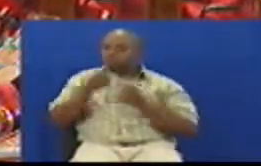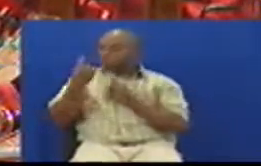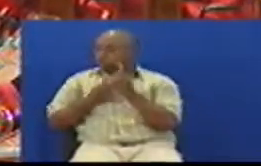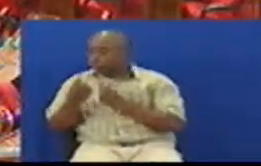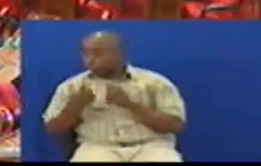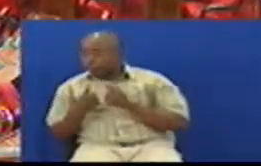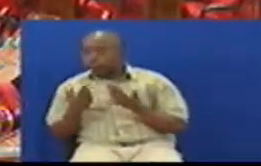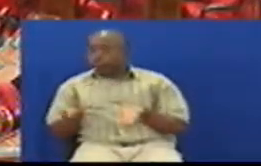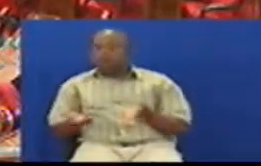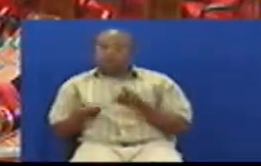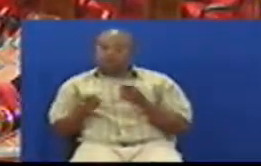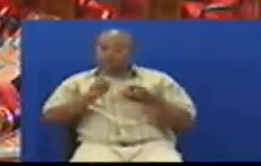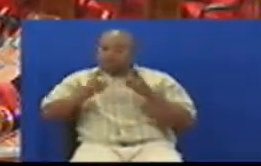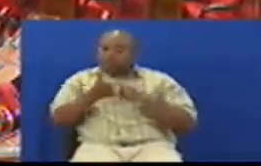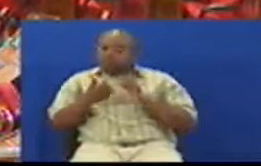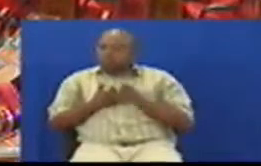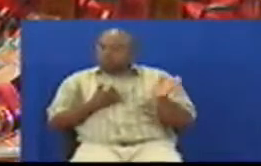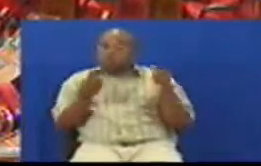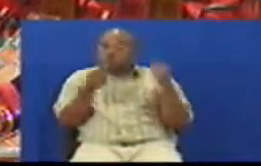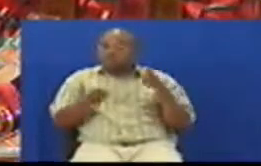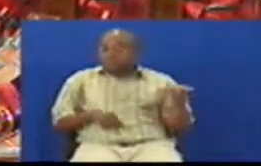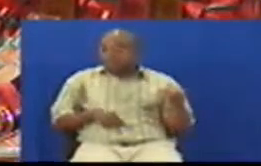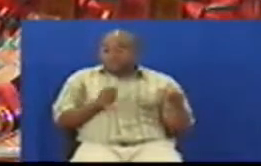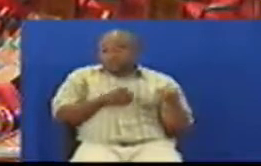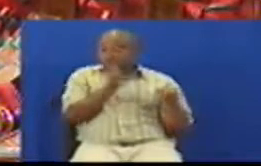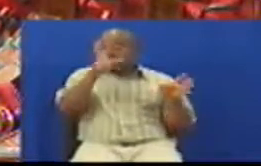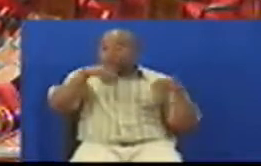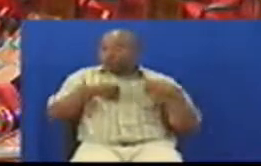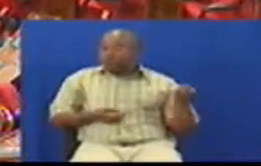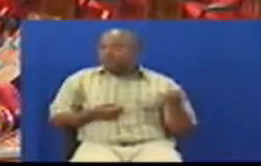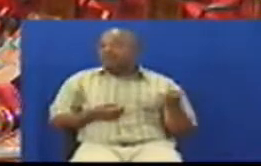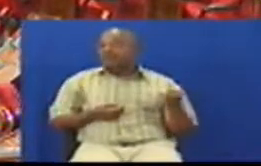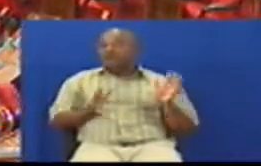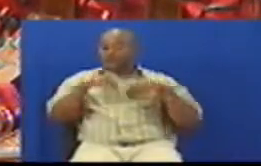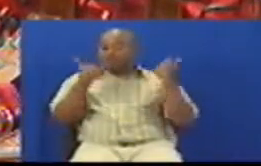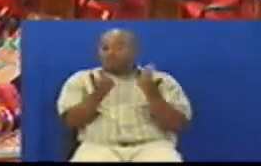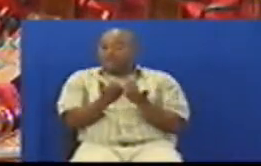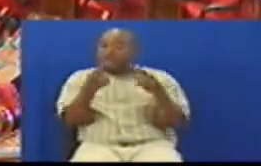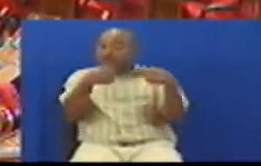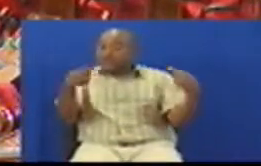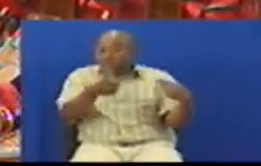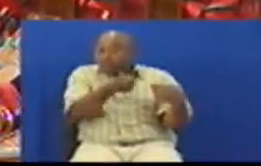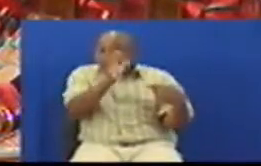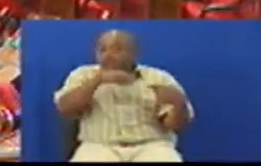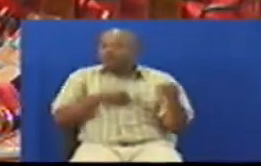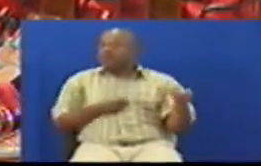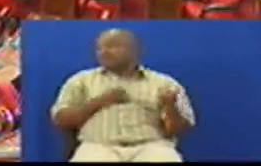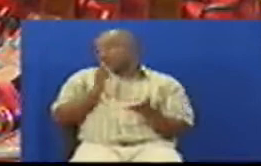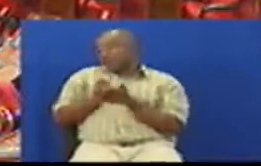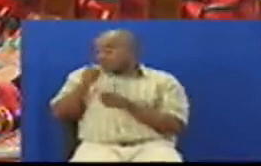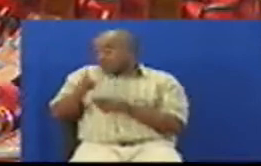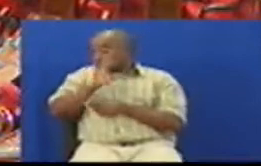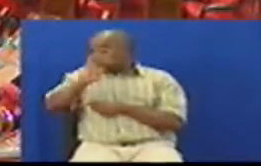wamekaa upande wetu wa kulia, tukiongea kiurafiki, huwa wanakiri jitihada kubwa ambazo zimefanyika katika utekelezaji wa ilani.